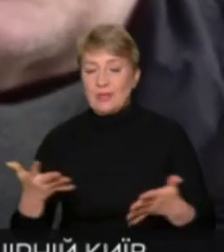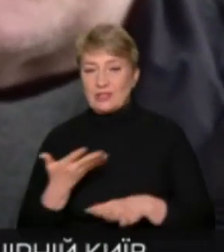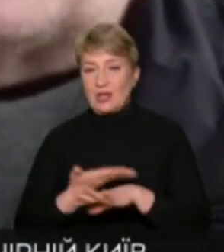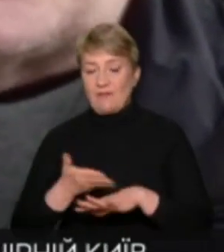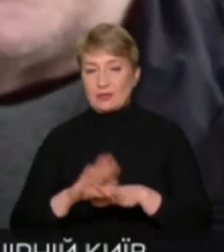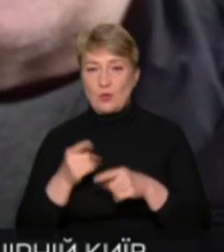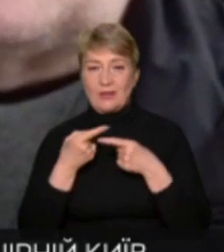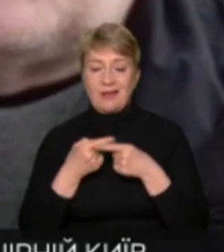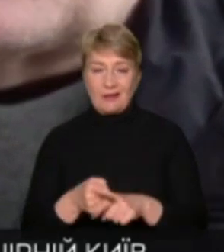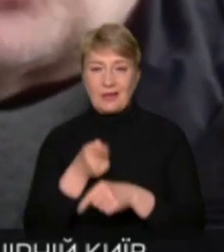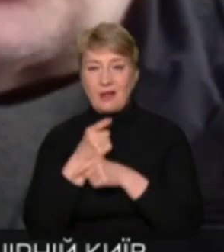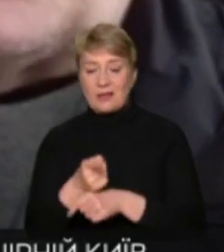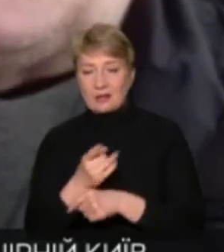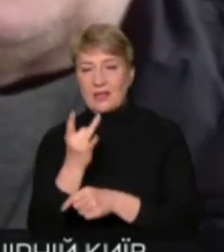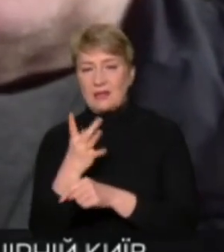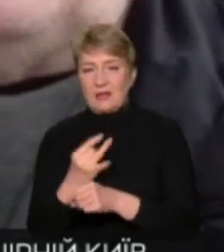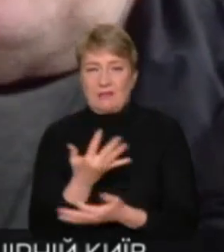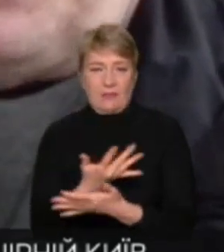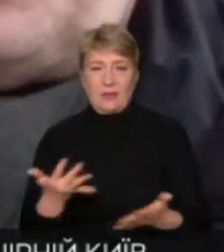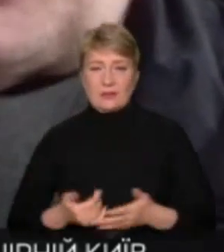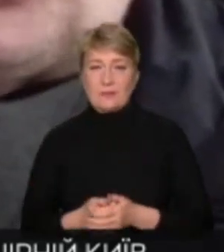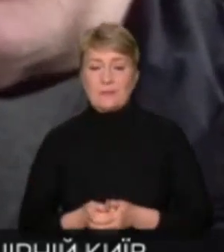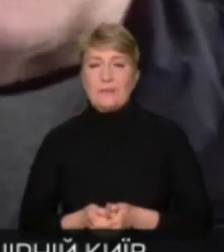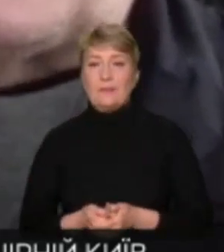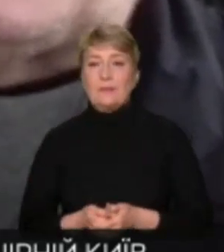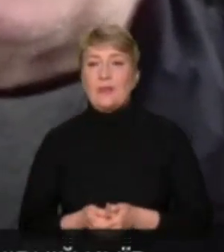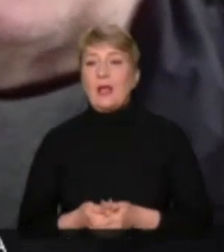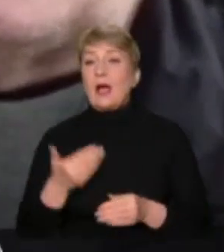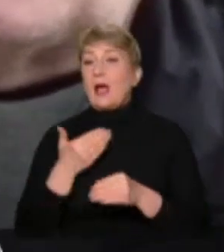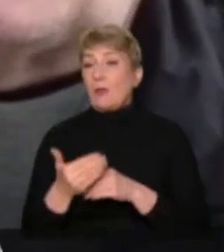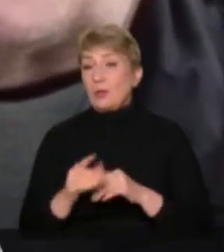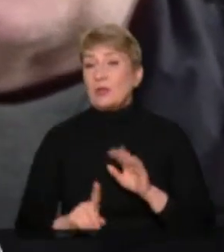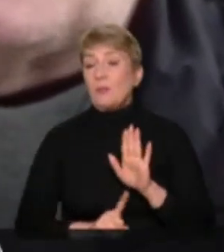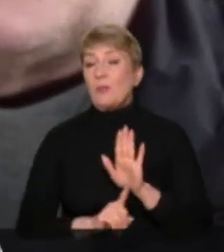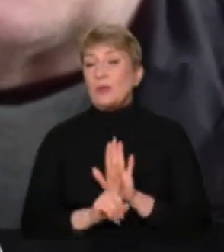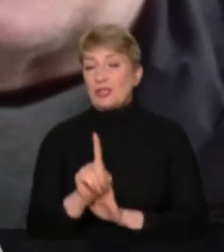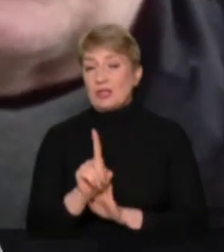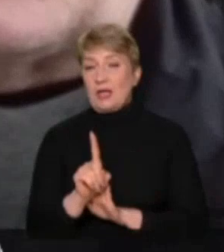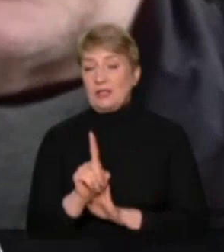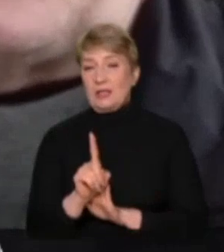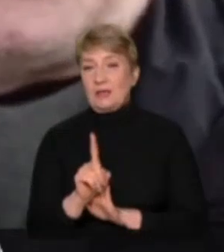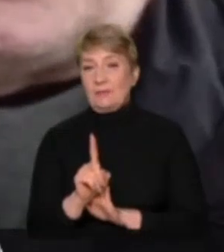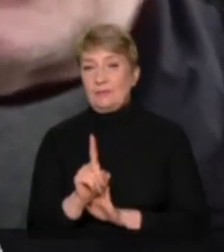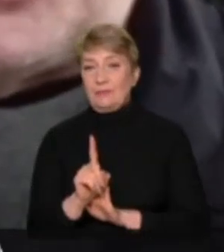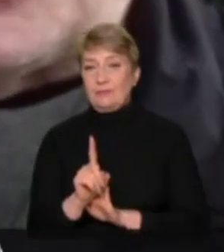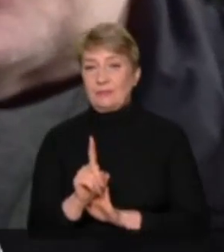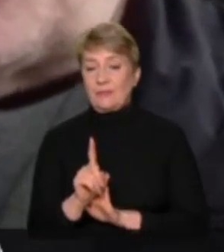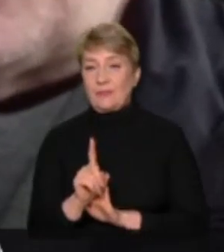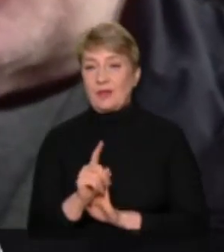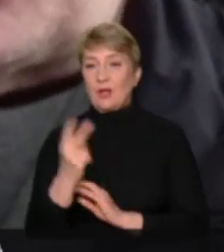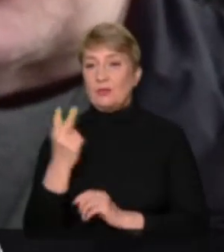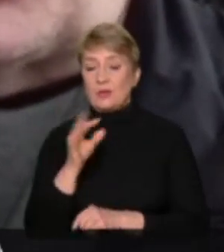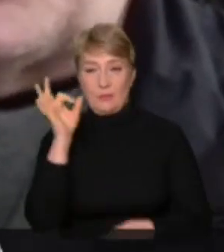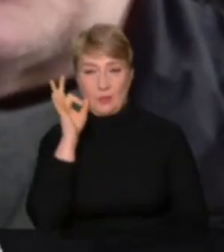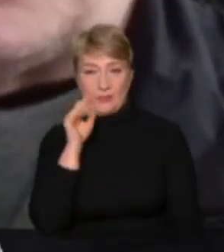техніки, танків, ракет і тощо. І потім вже починати другу хвилю, ну, як пам'ятаєте, як Чеченська перша